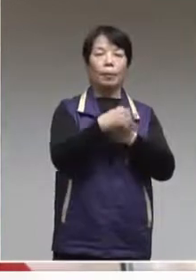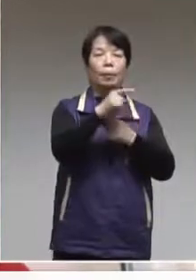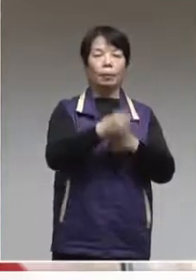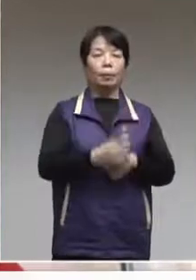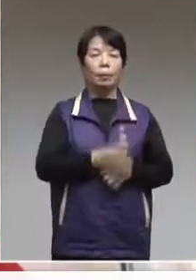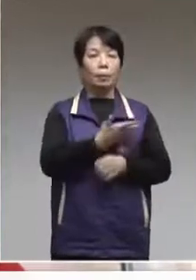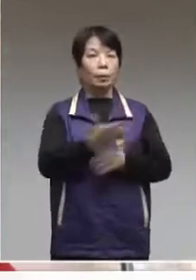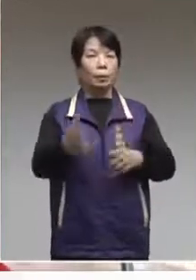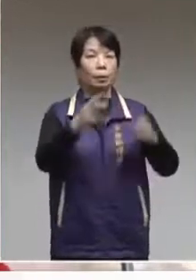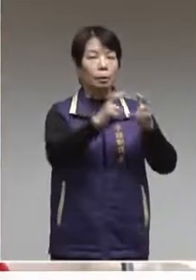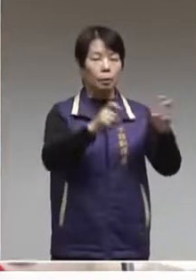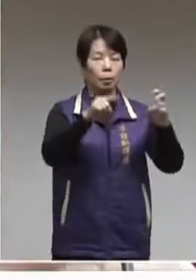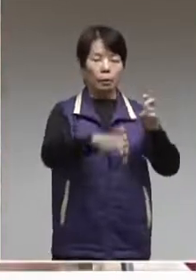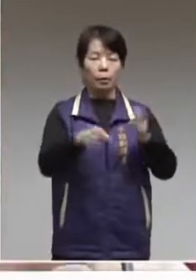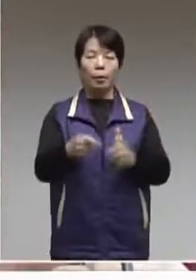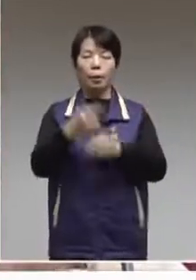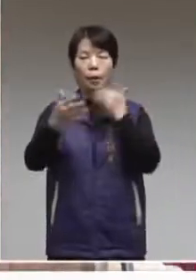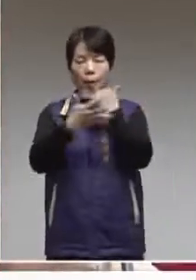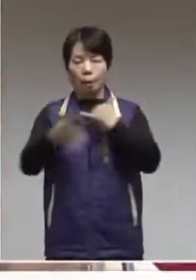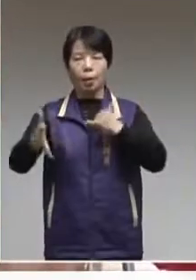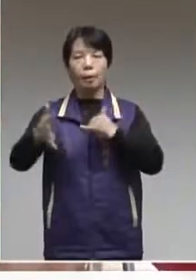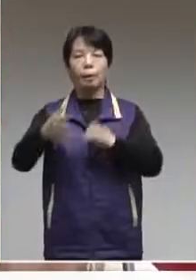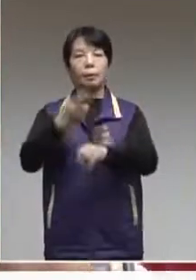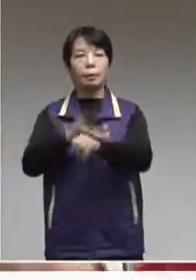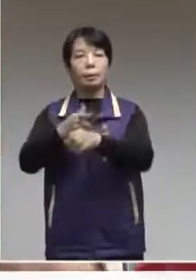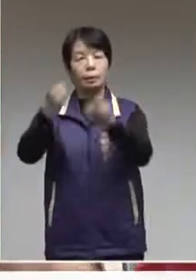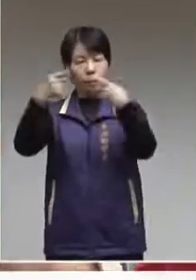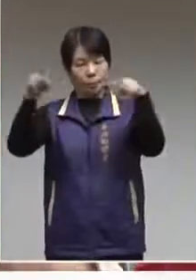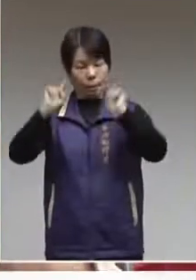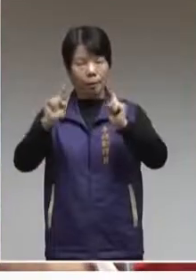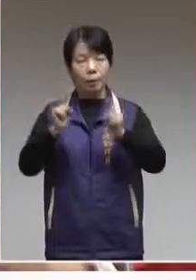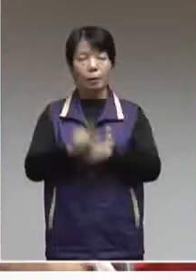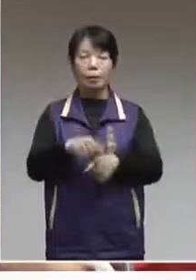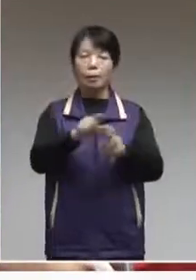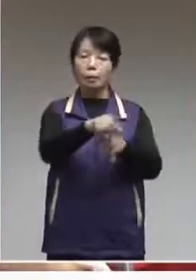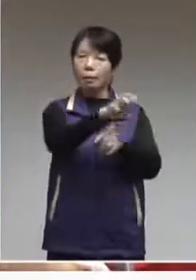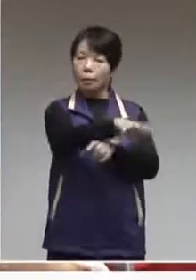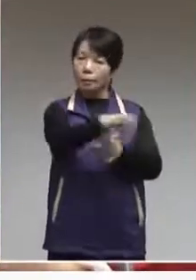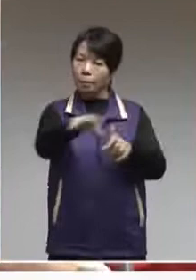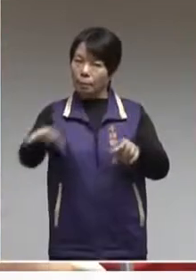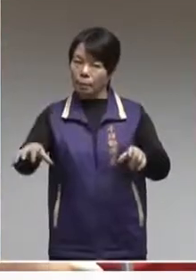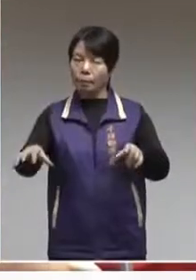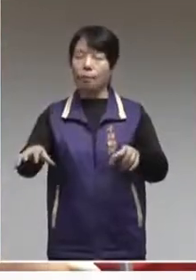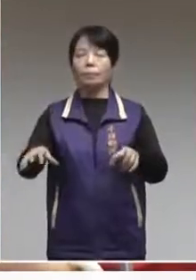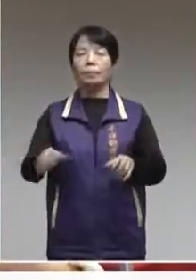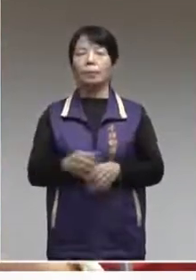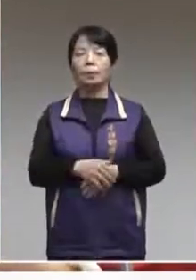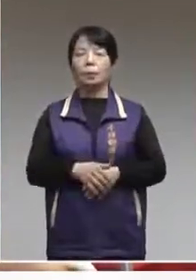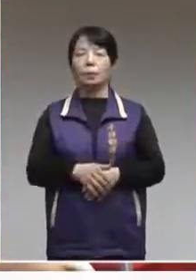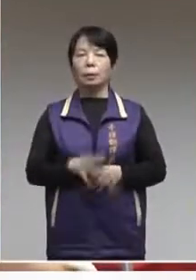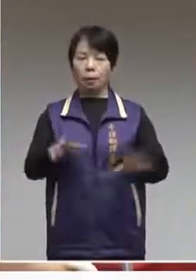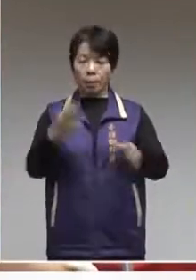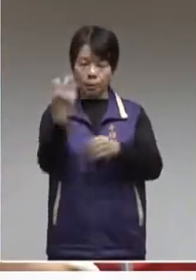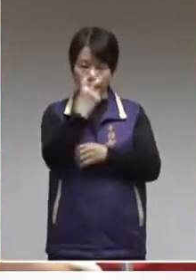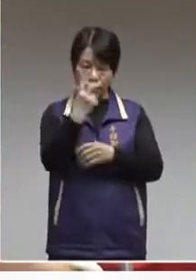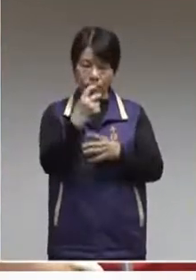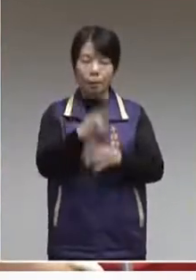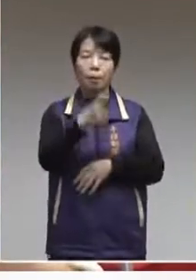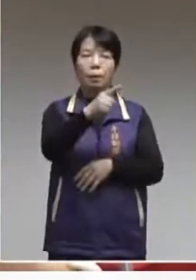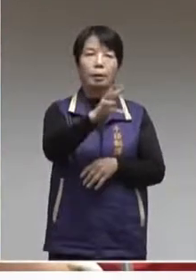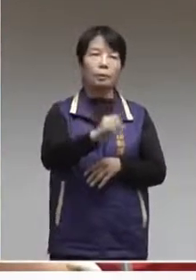宫、旗津医院、海科大、旗津国小、西岸码头、临海新村，总共已经采检了